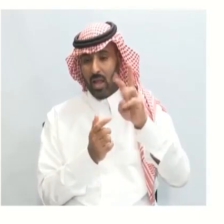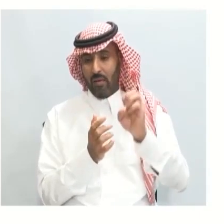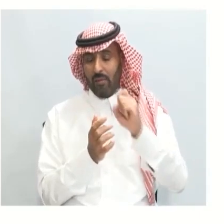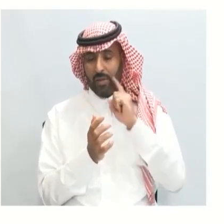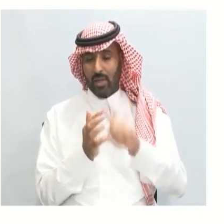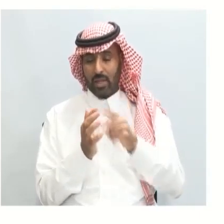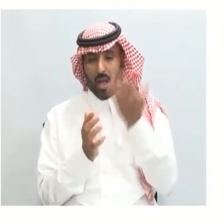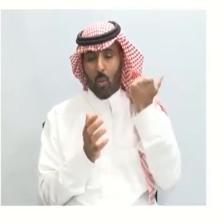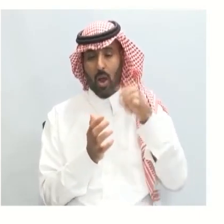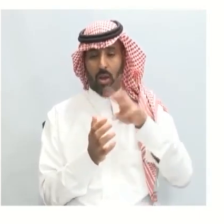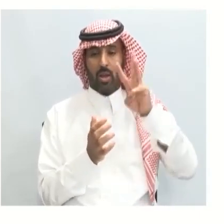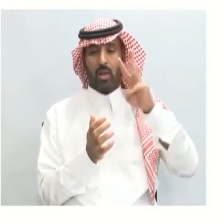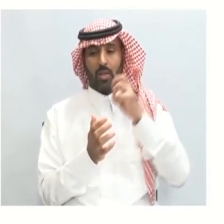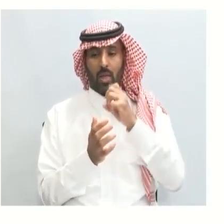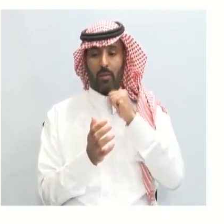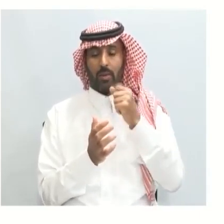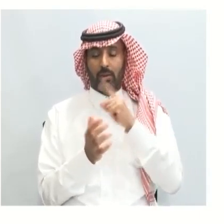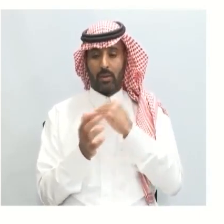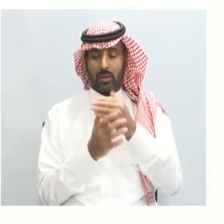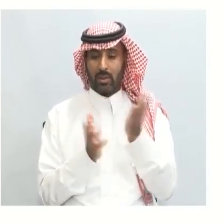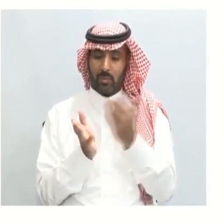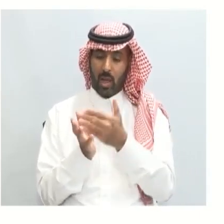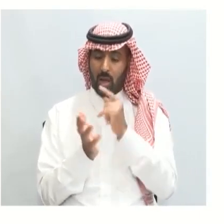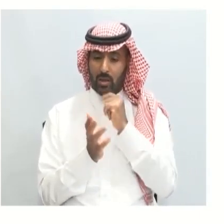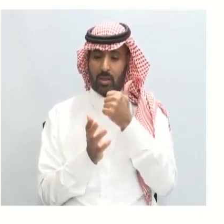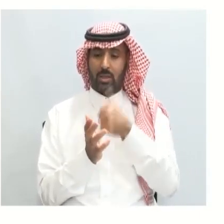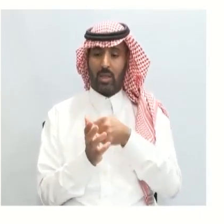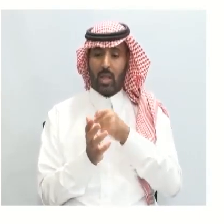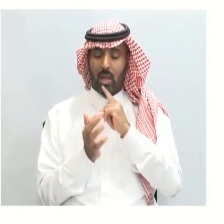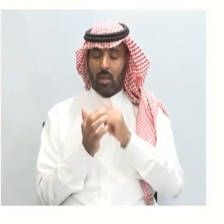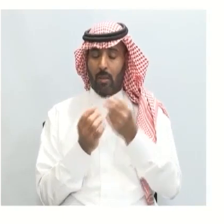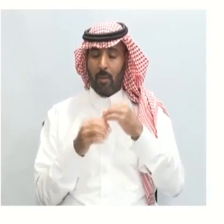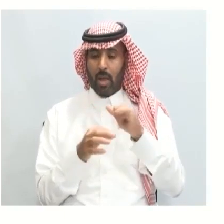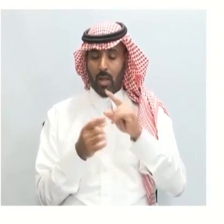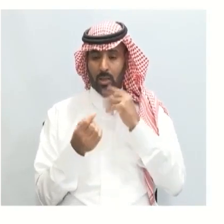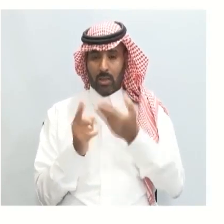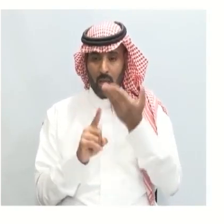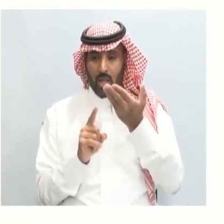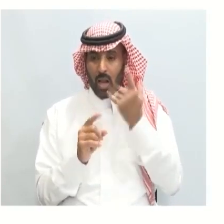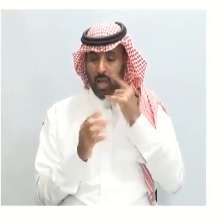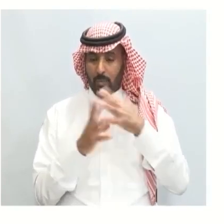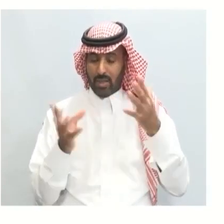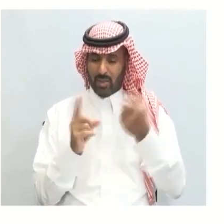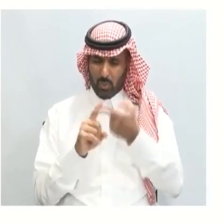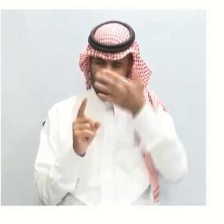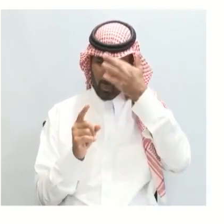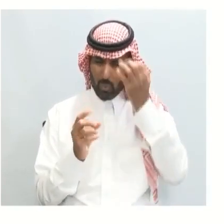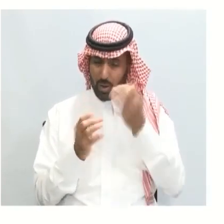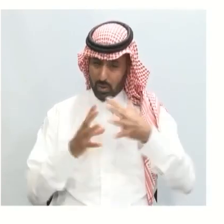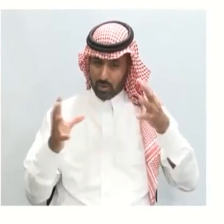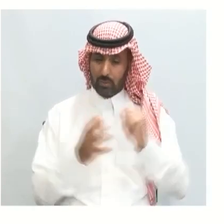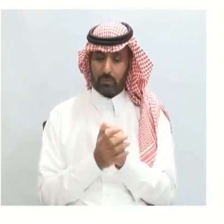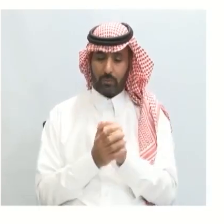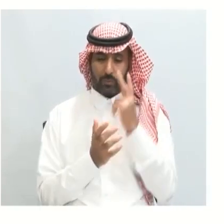300 ملي واصبح 600 ملي اذا زاد الحجم مع ازدياد درجه الحراره اذا قارن بين